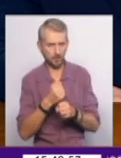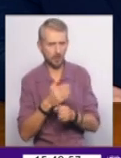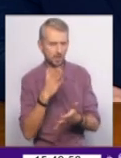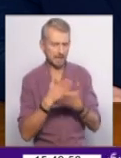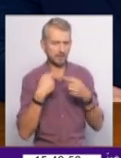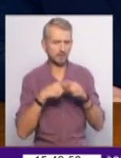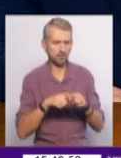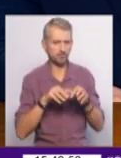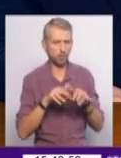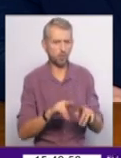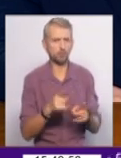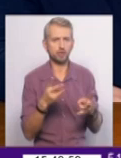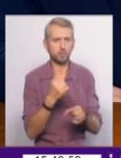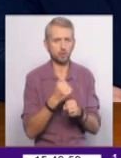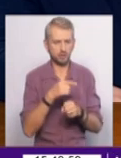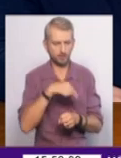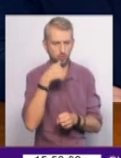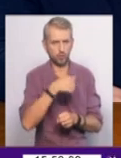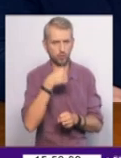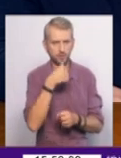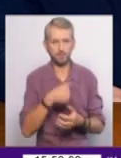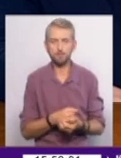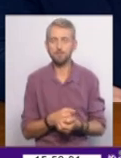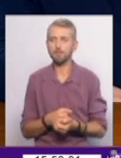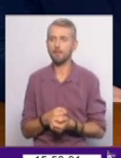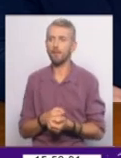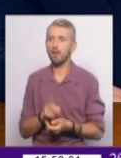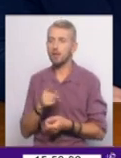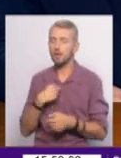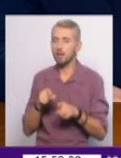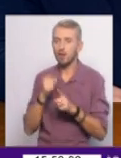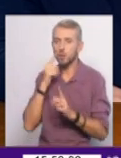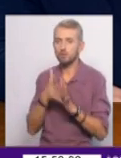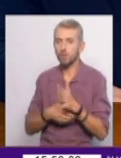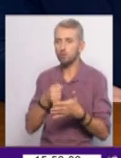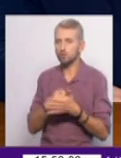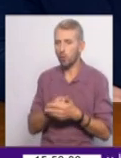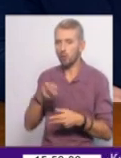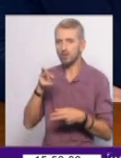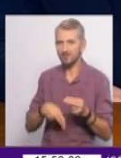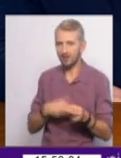кроки, які треба зробити ще в цьому році. Угу. Але я так розумію, що до кінця каденції ви